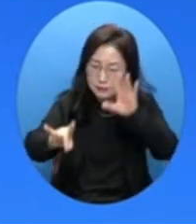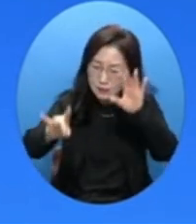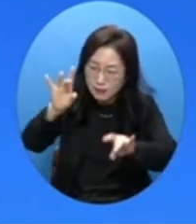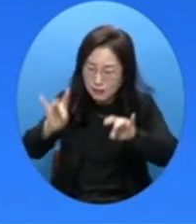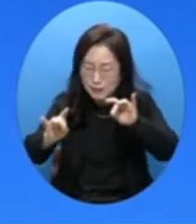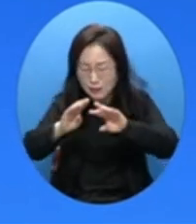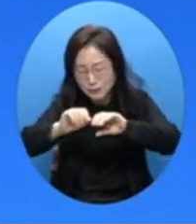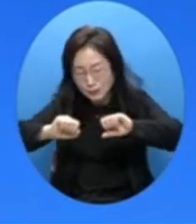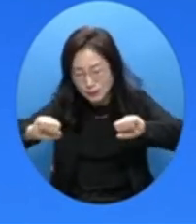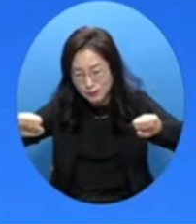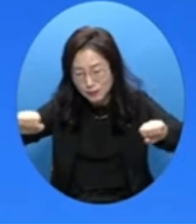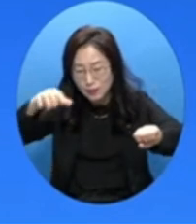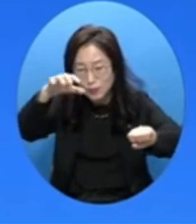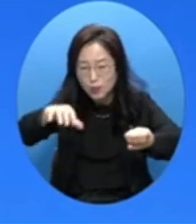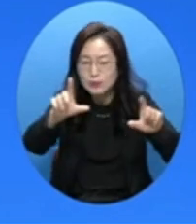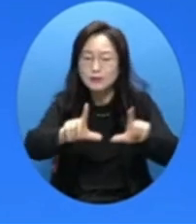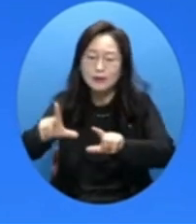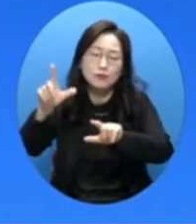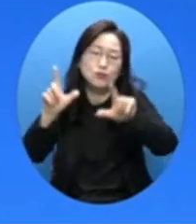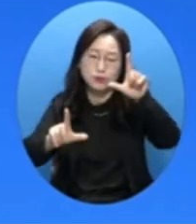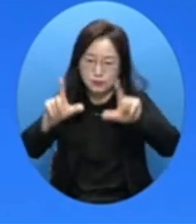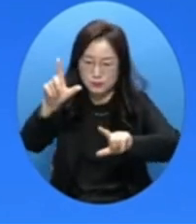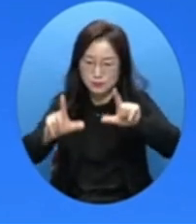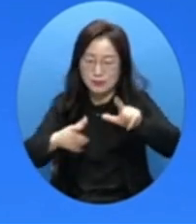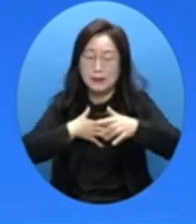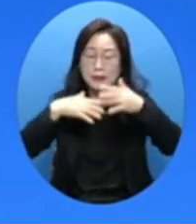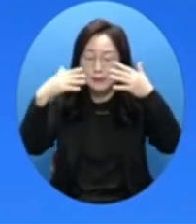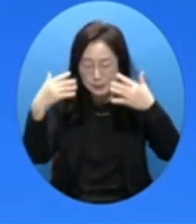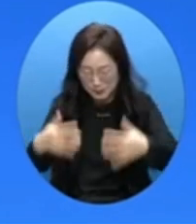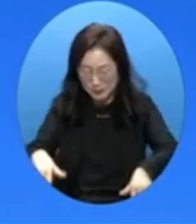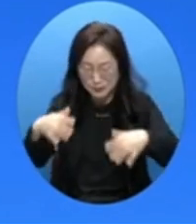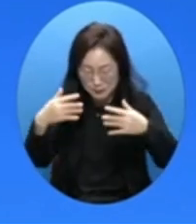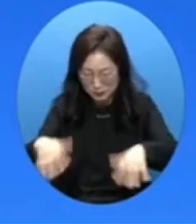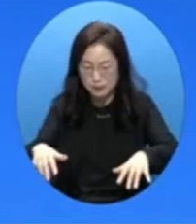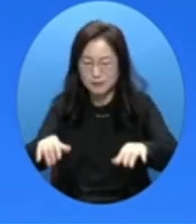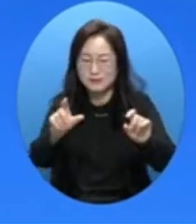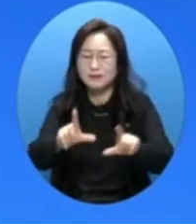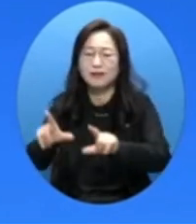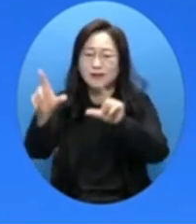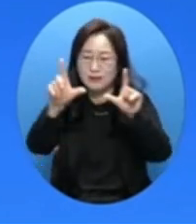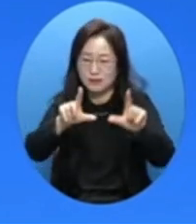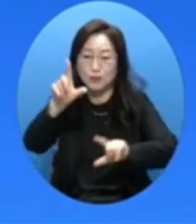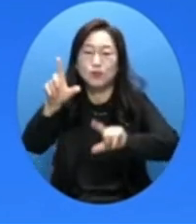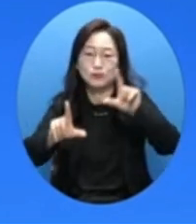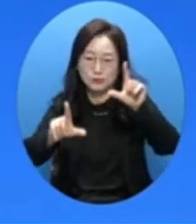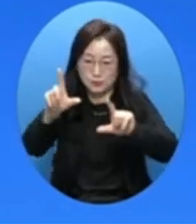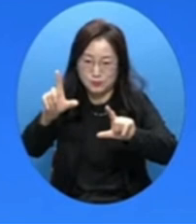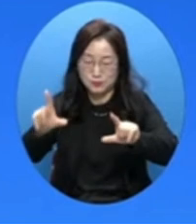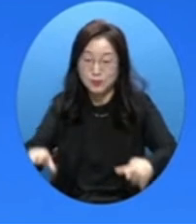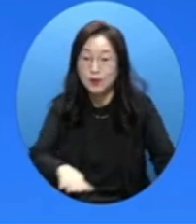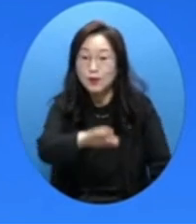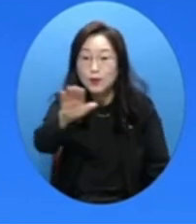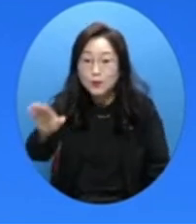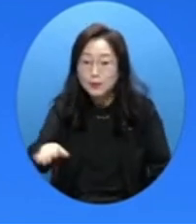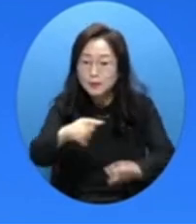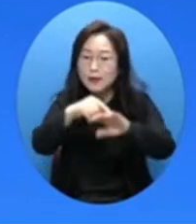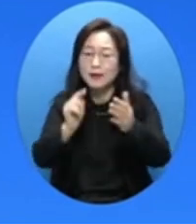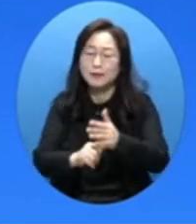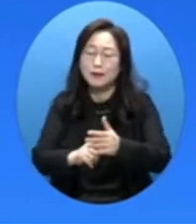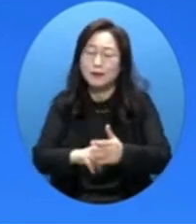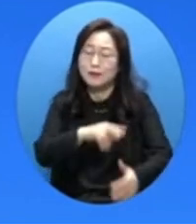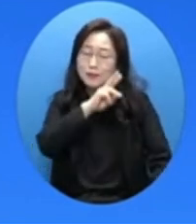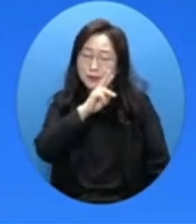모습입니다. 피곤하고 지친 삶을 살아가고 있습니다. 이러한 삶을 사는 우리에게 마음의 평안함을